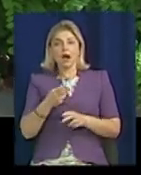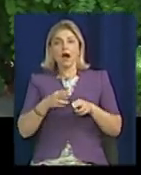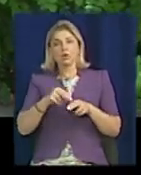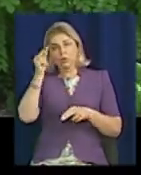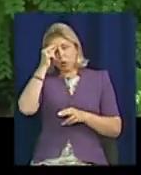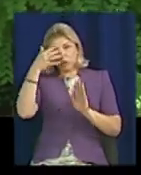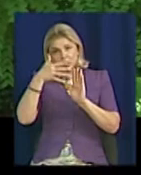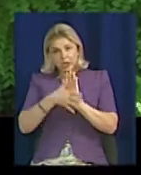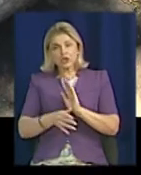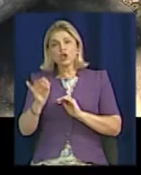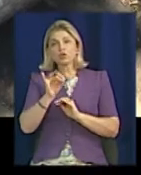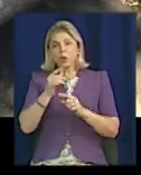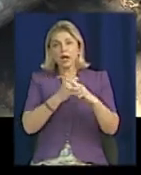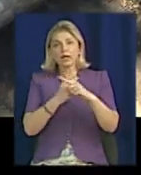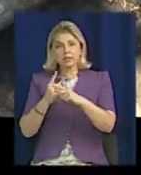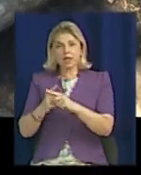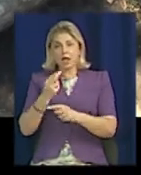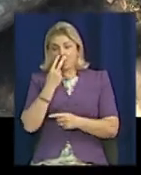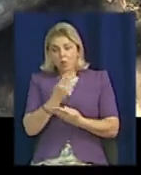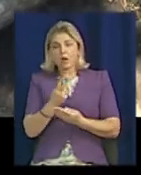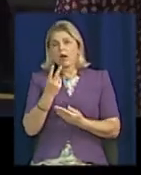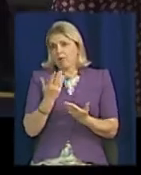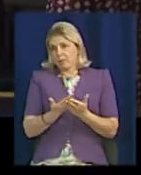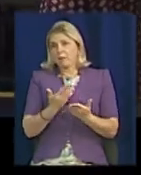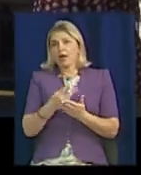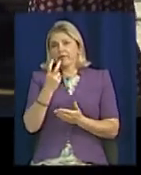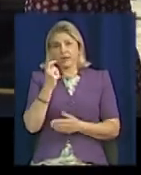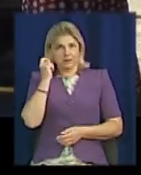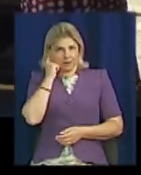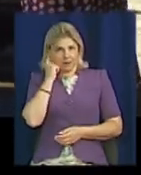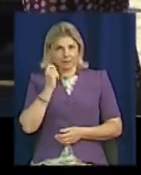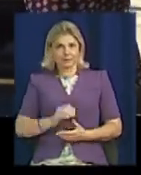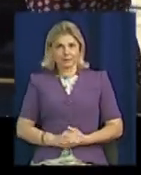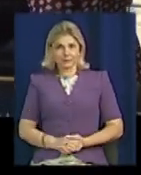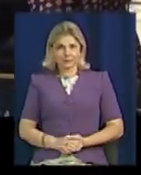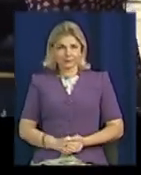хрестів. Каже, на перший погляд їм близько 200 років.